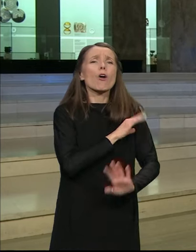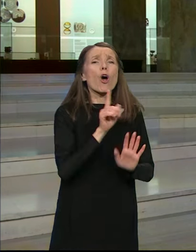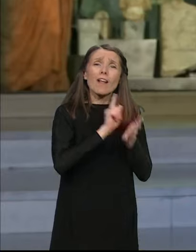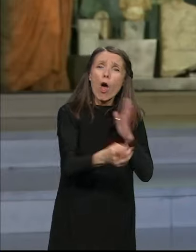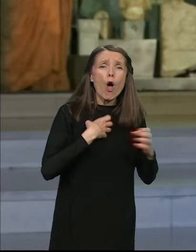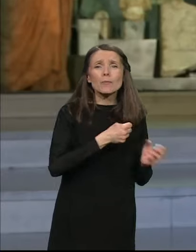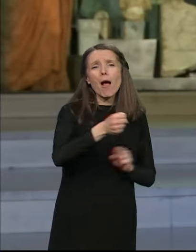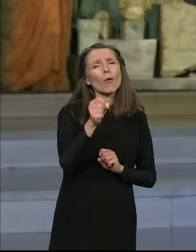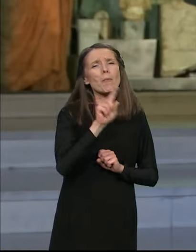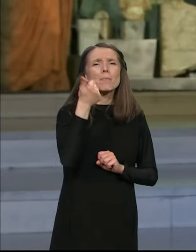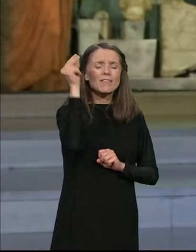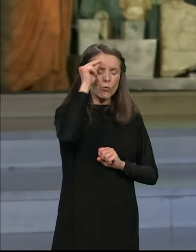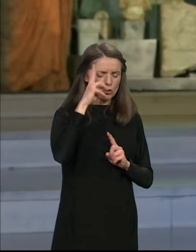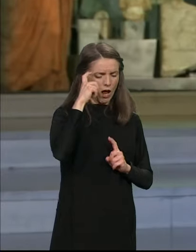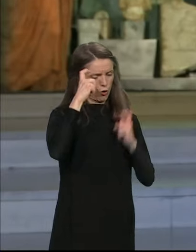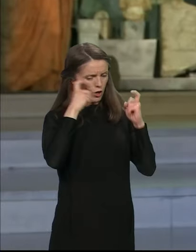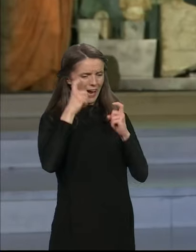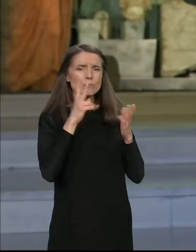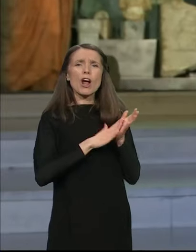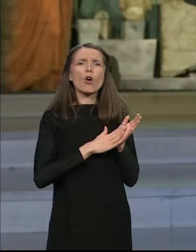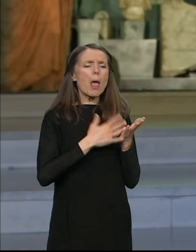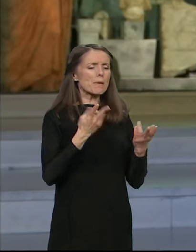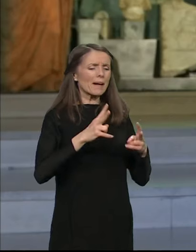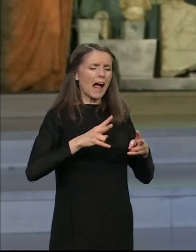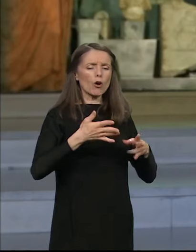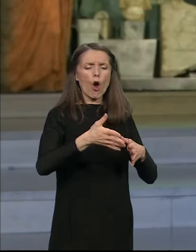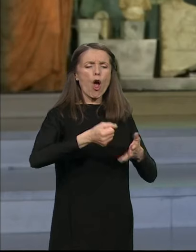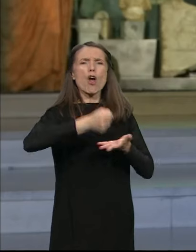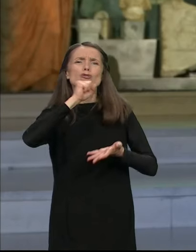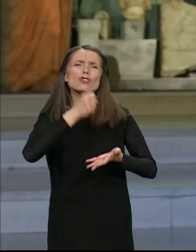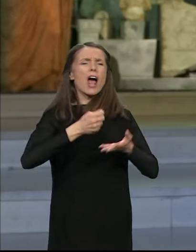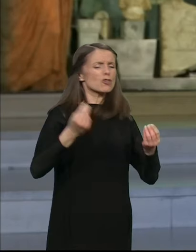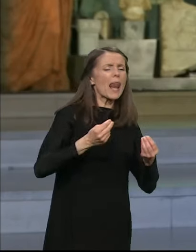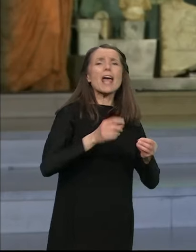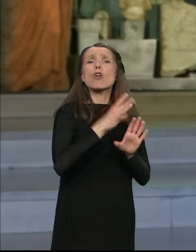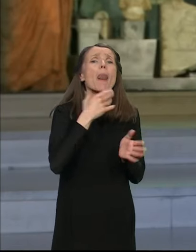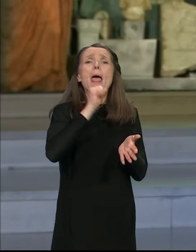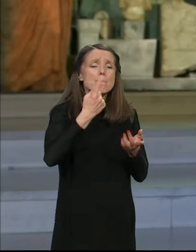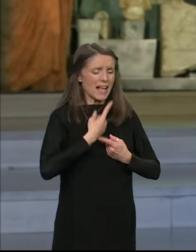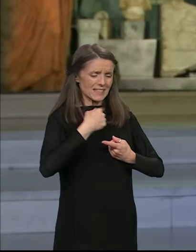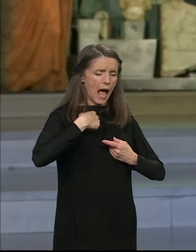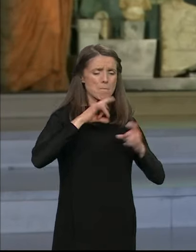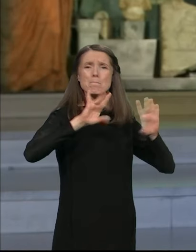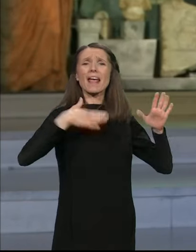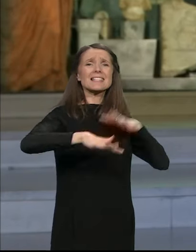učenje bezpredmetne radnje, bez govora i tako dalje. Tako da jedva sam se tu nekako